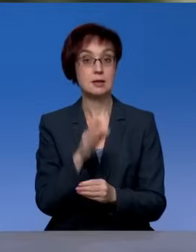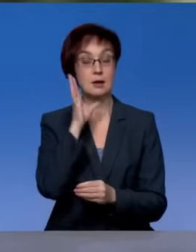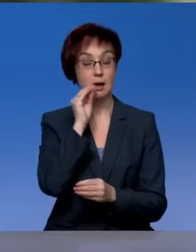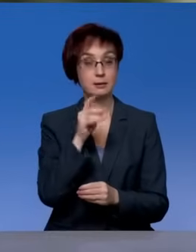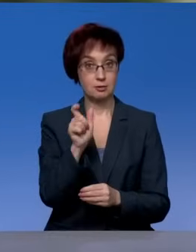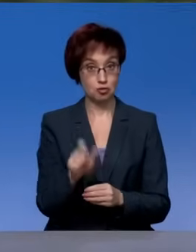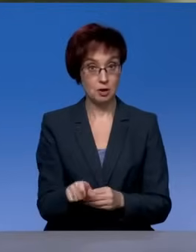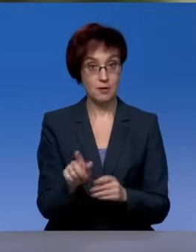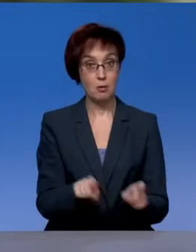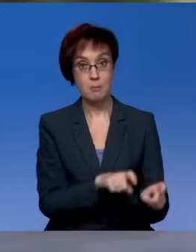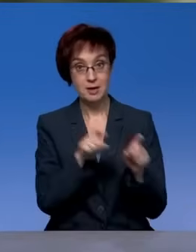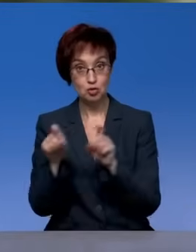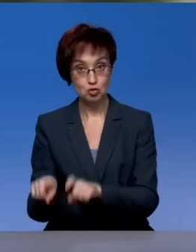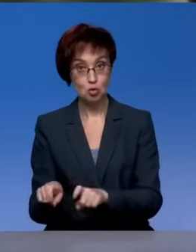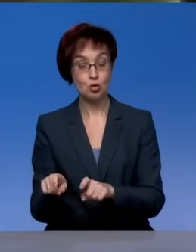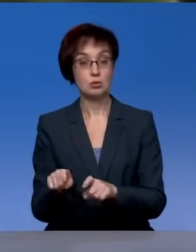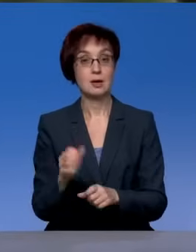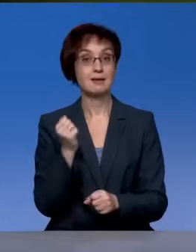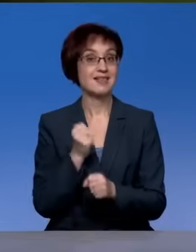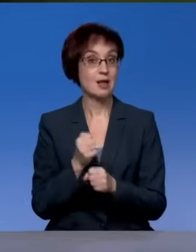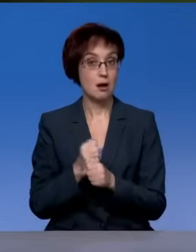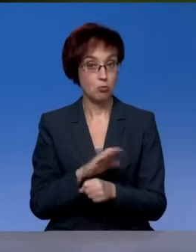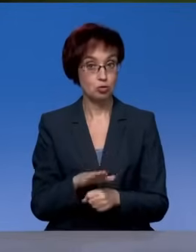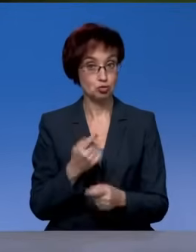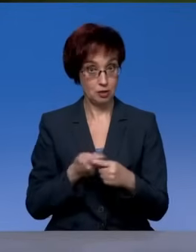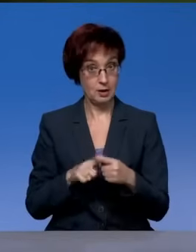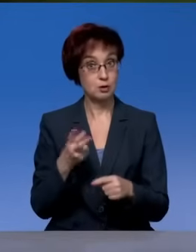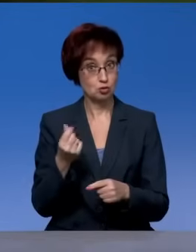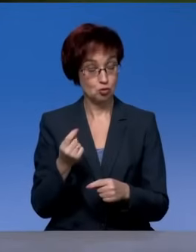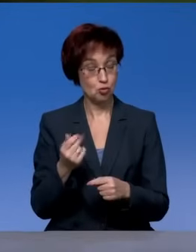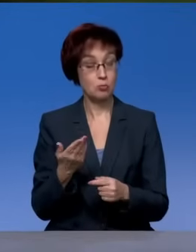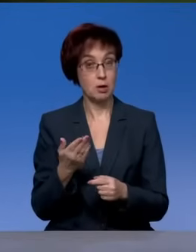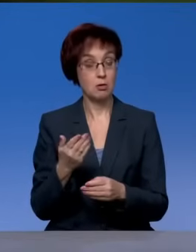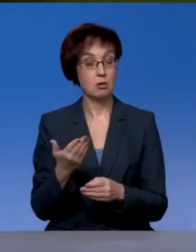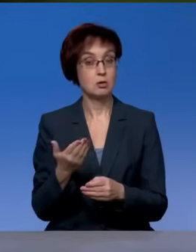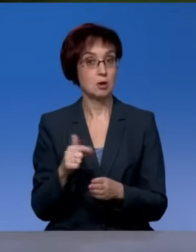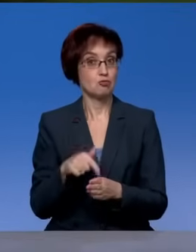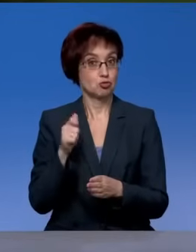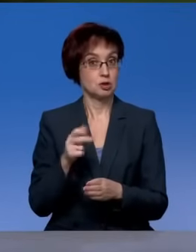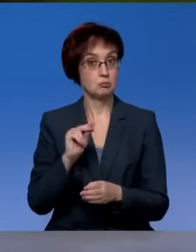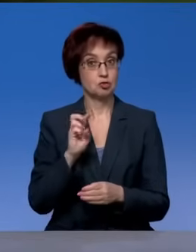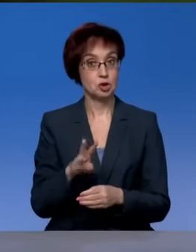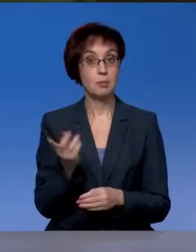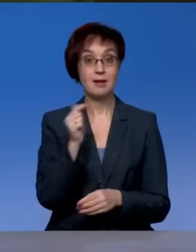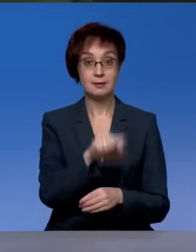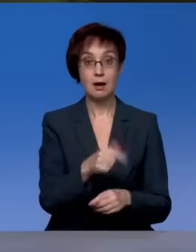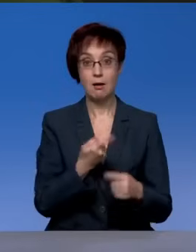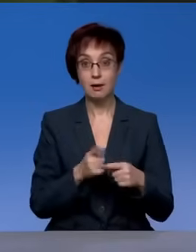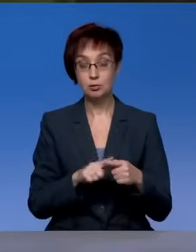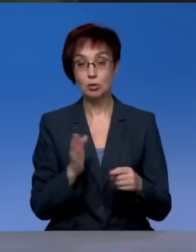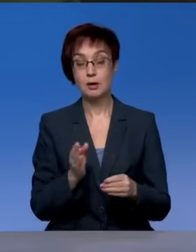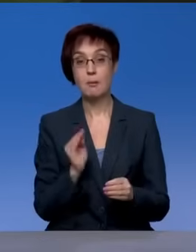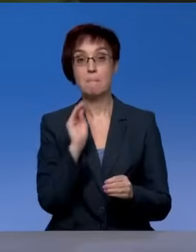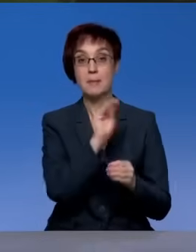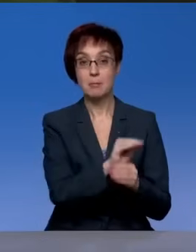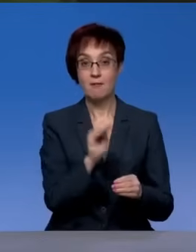неработающего. И эта сумма, она куда более ощутима, чем та, что индексируется, добавляется у неработающих пенсионеров. То